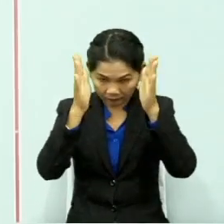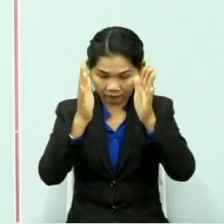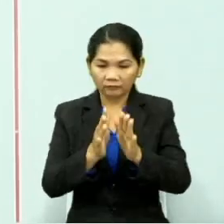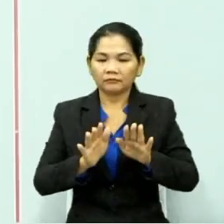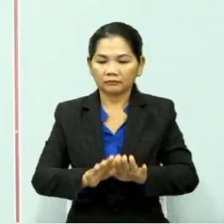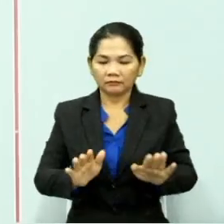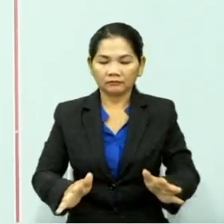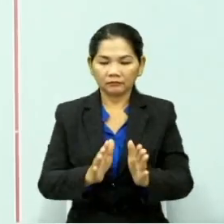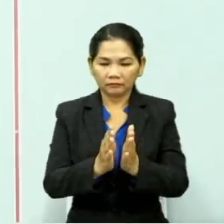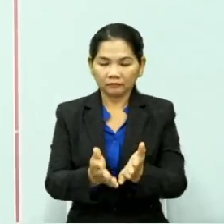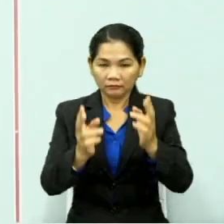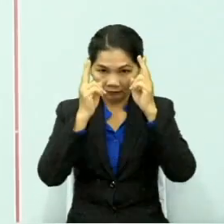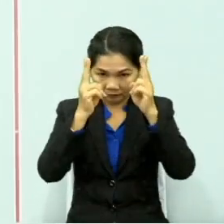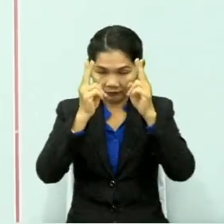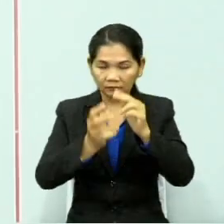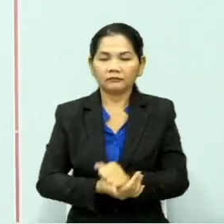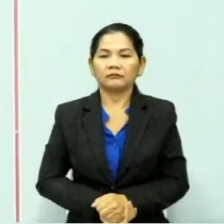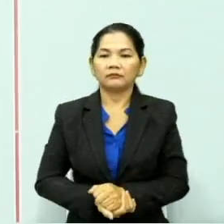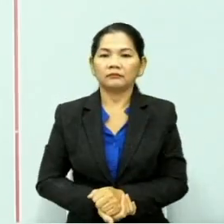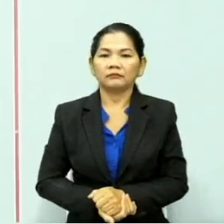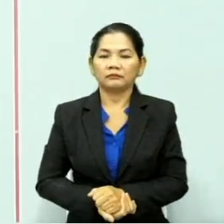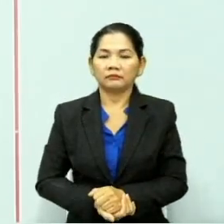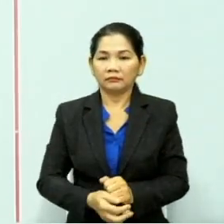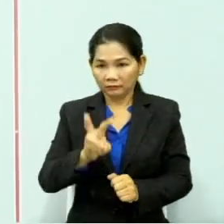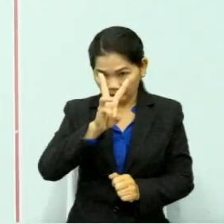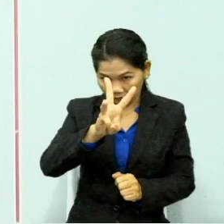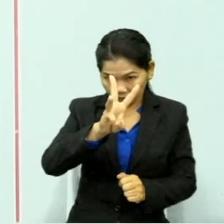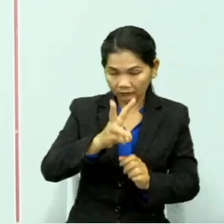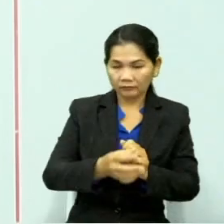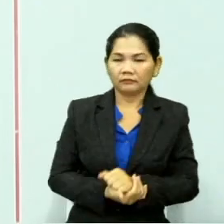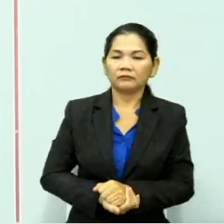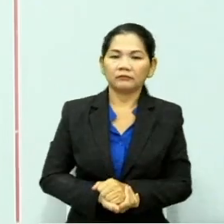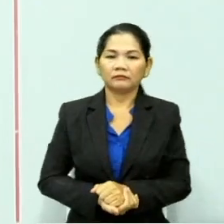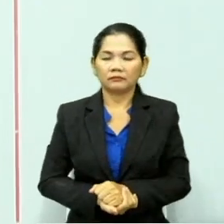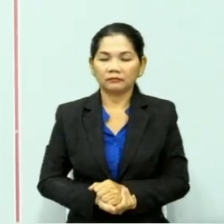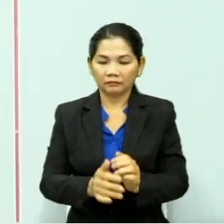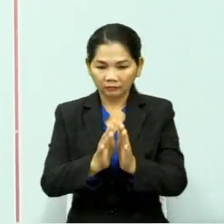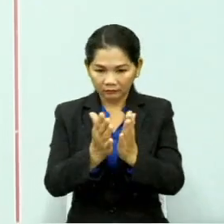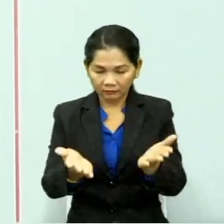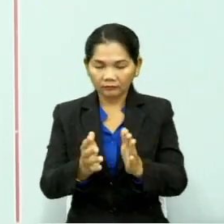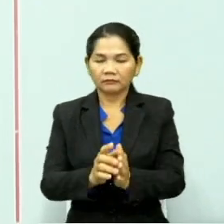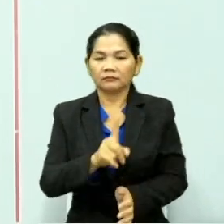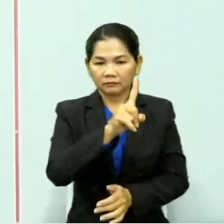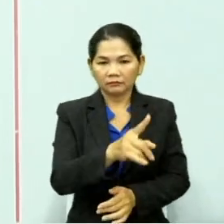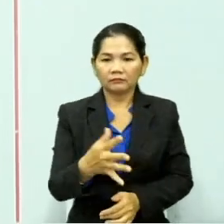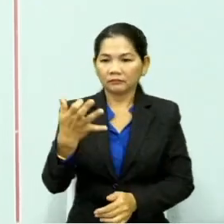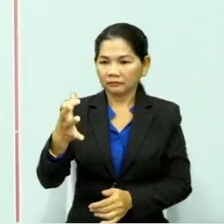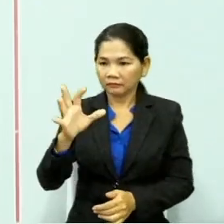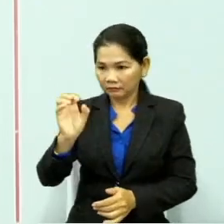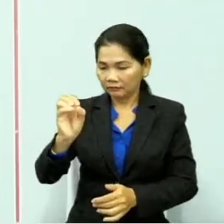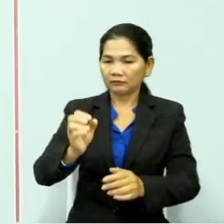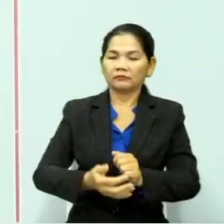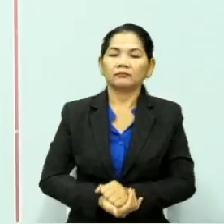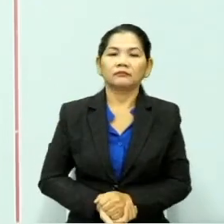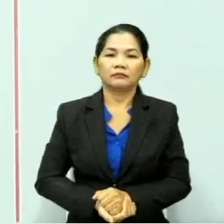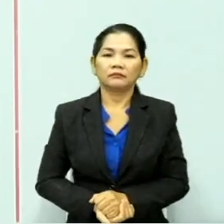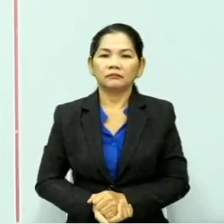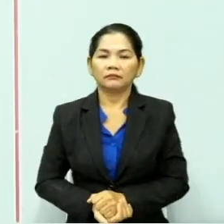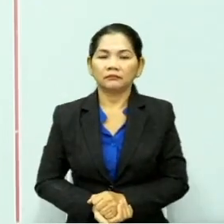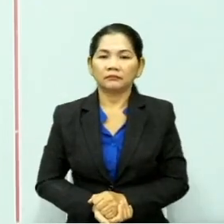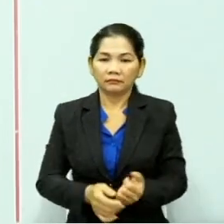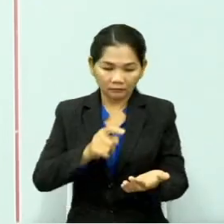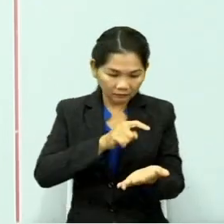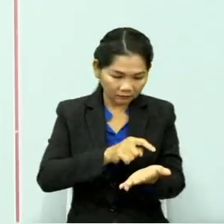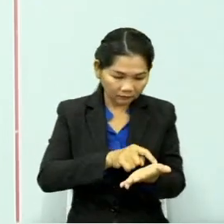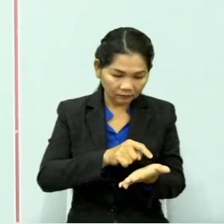này con đàm miên sắp hơi sắc xa cố chà thân ạ tị bấy chà cứ con bác nơi tùm bó tìm rồi bà sập con chà dục